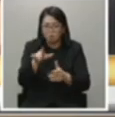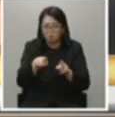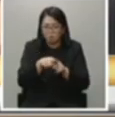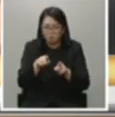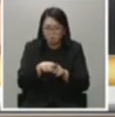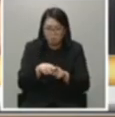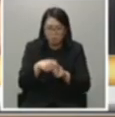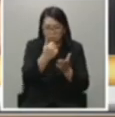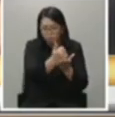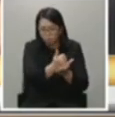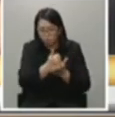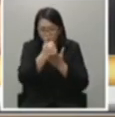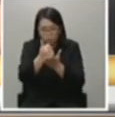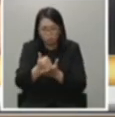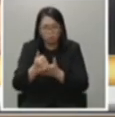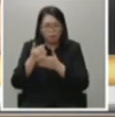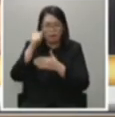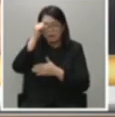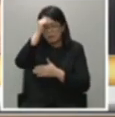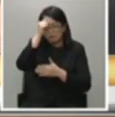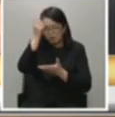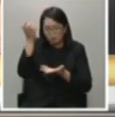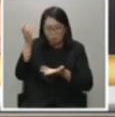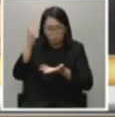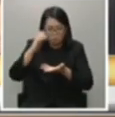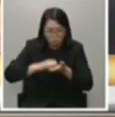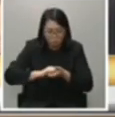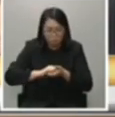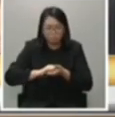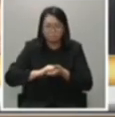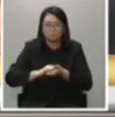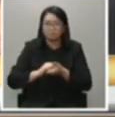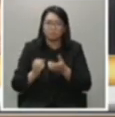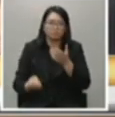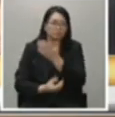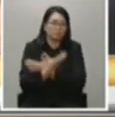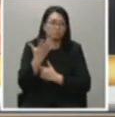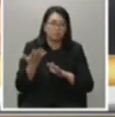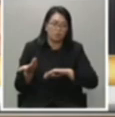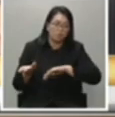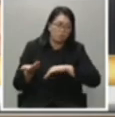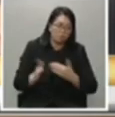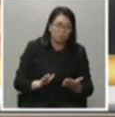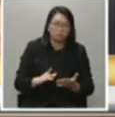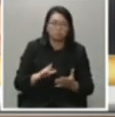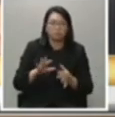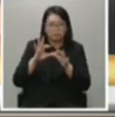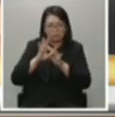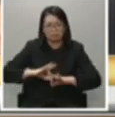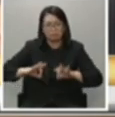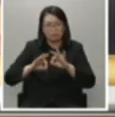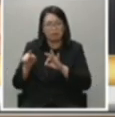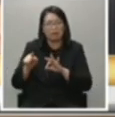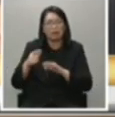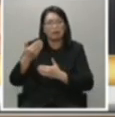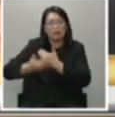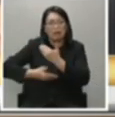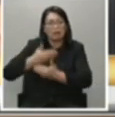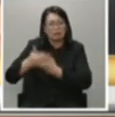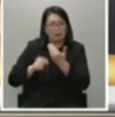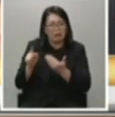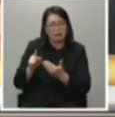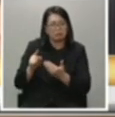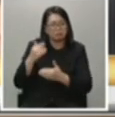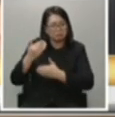เข้าร่วมอาเซบได้ทำให้ไทยสูญเสียโอกาสเข้าถึงตลาดสำคัญที่มี GDP สูงเป็นอันดับ